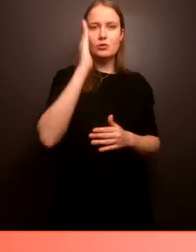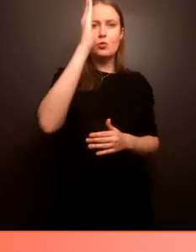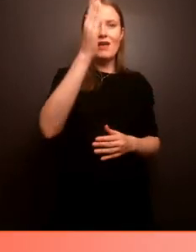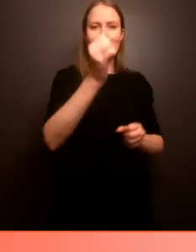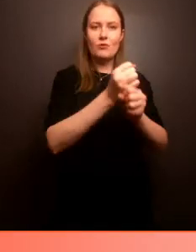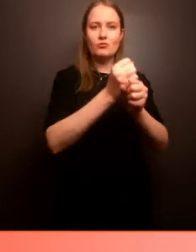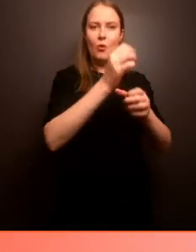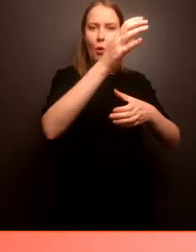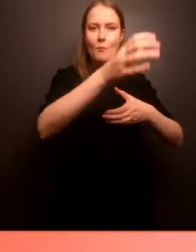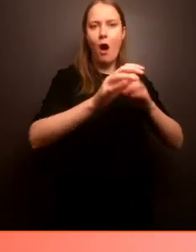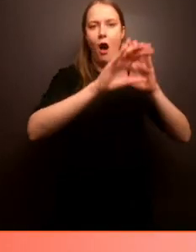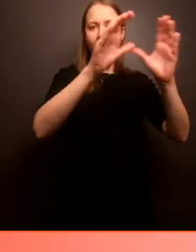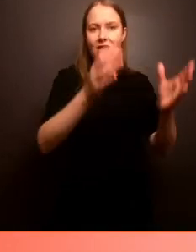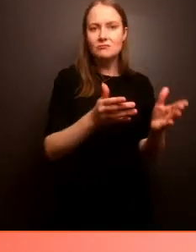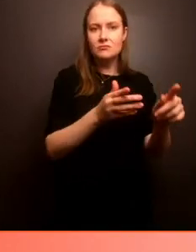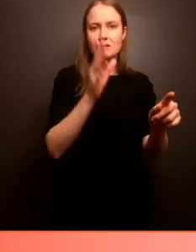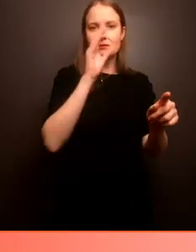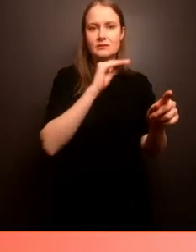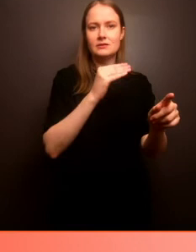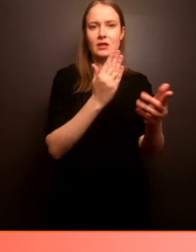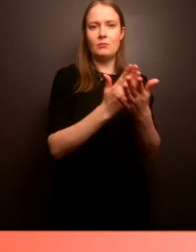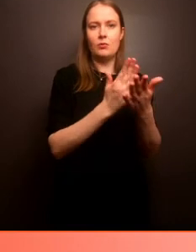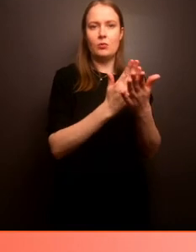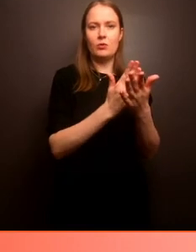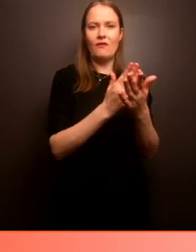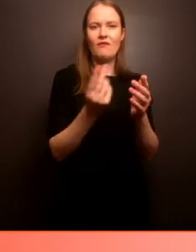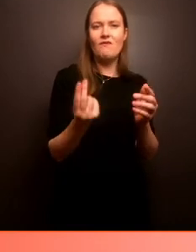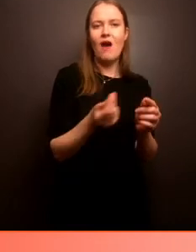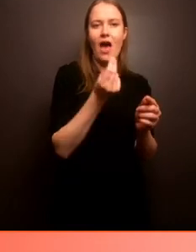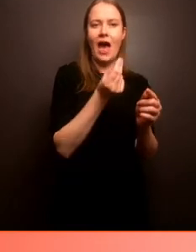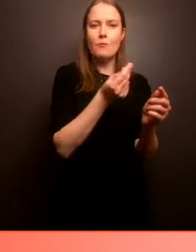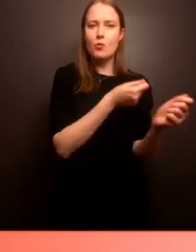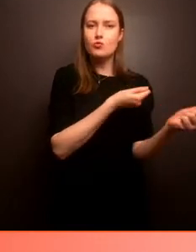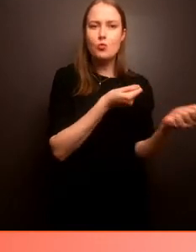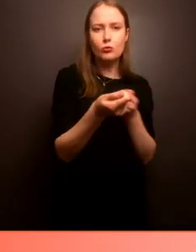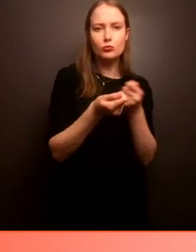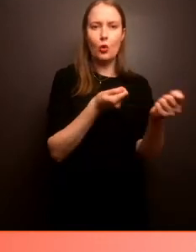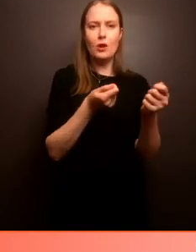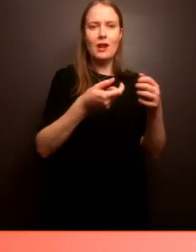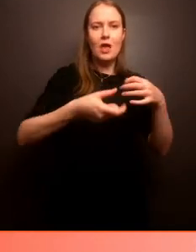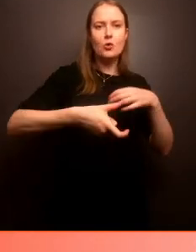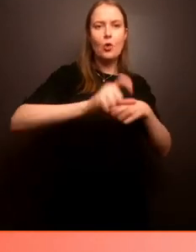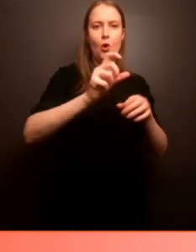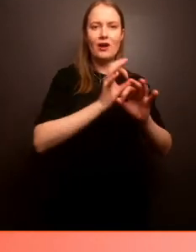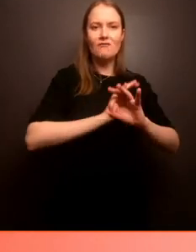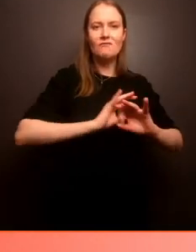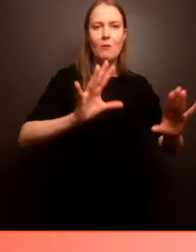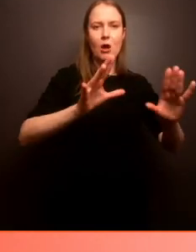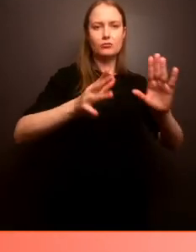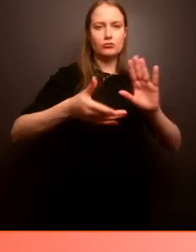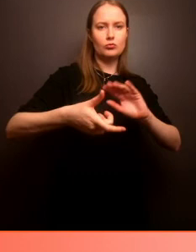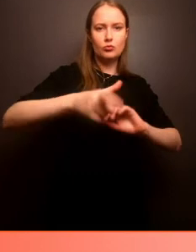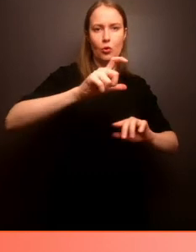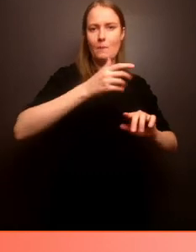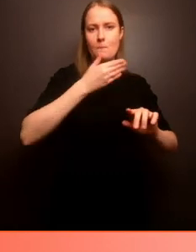töömaailmas saab olema järjest vähem hierarhiat, vähem kontrolli, rohkem vabadust, rohkem paindlikkust, siis see ainult ei tähenda